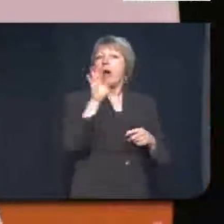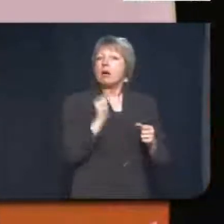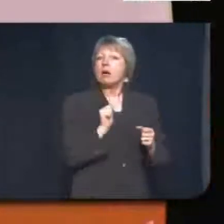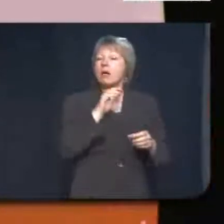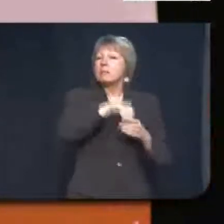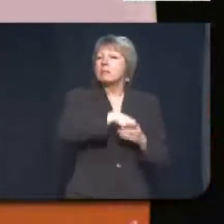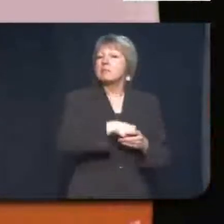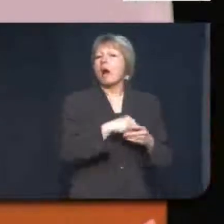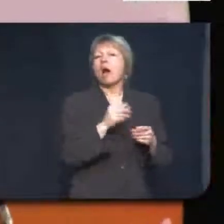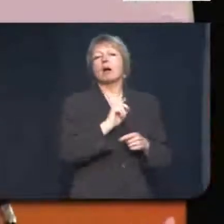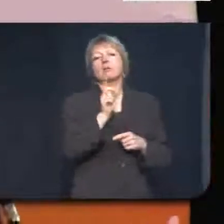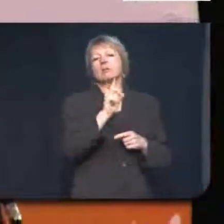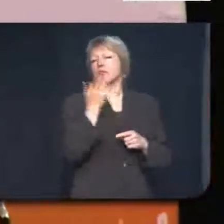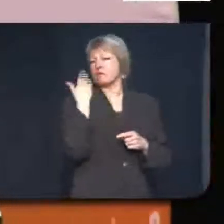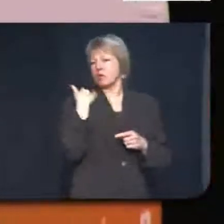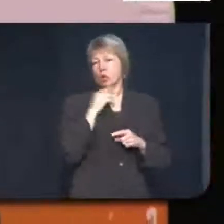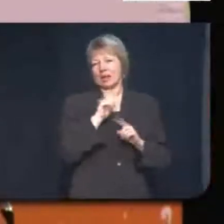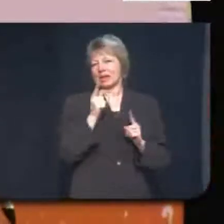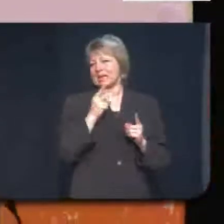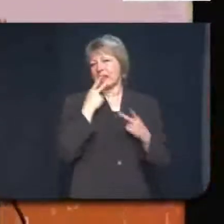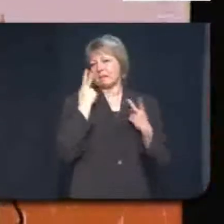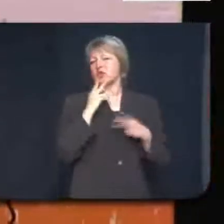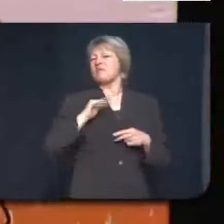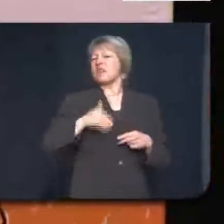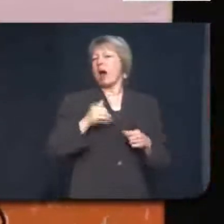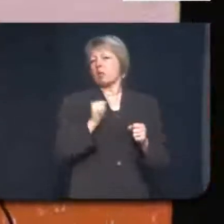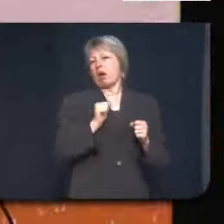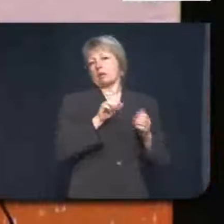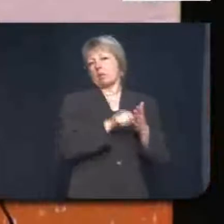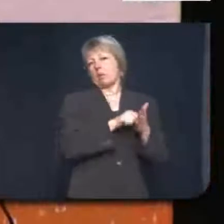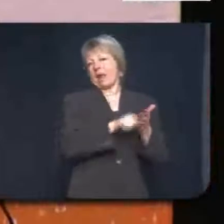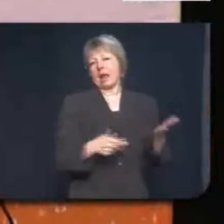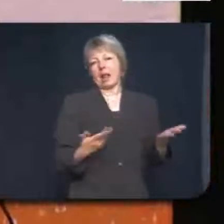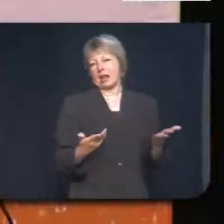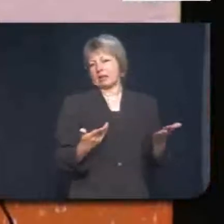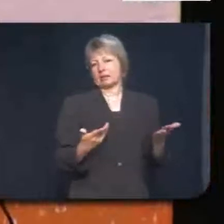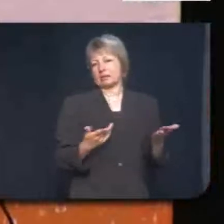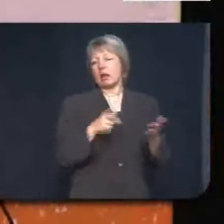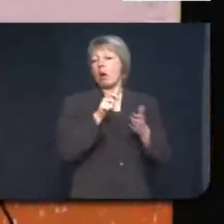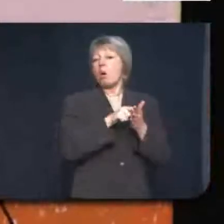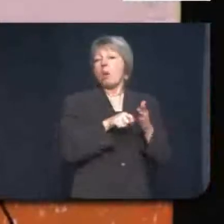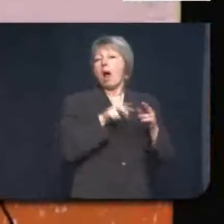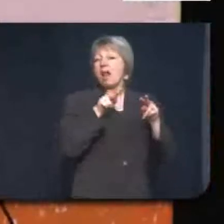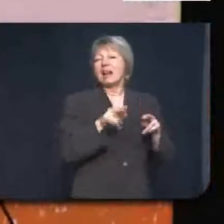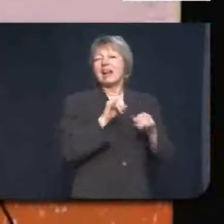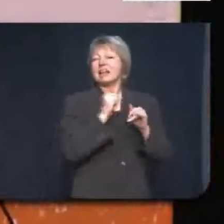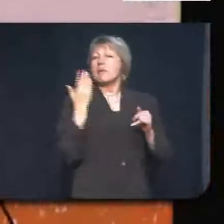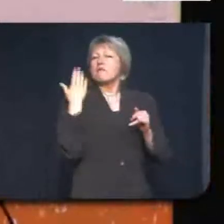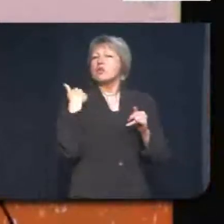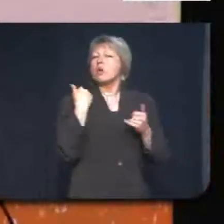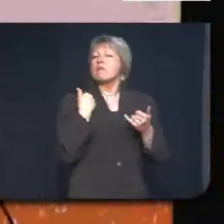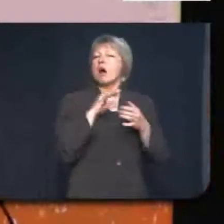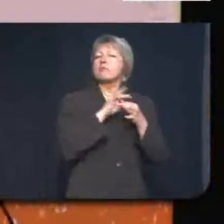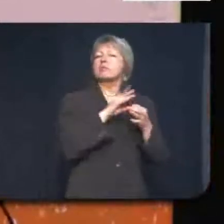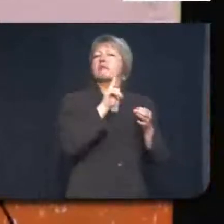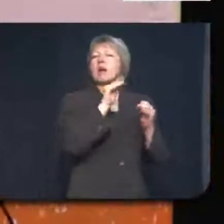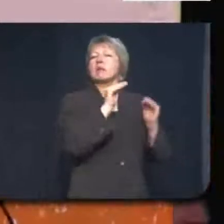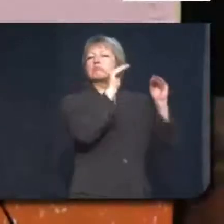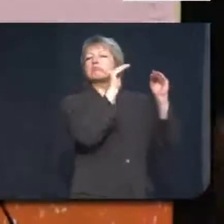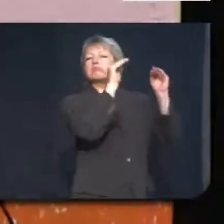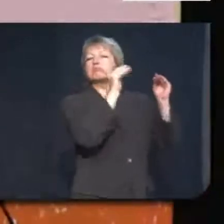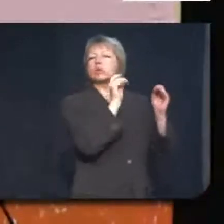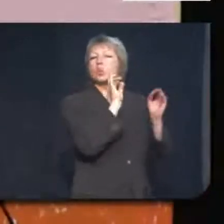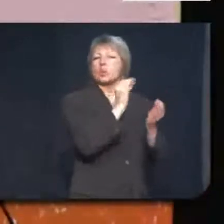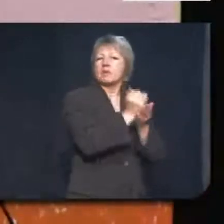früher war es keine Selbstverständlichkeit dass Frauen wählen können früher war oft das Wahlrecht auch an sowas wie Einkommen oder Besitz gebunden und machen